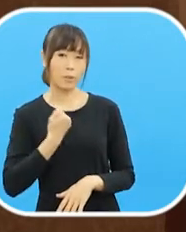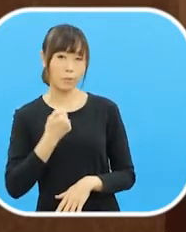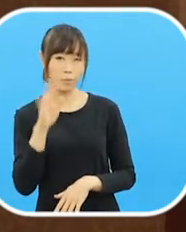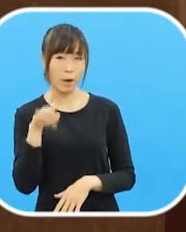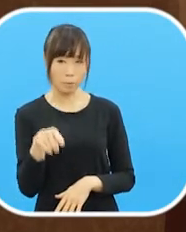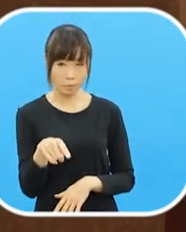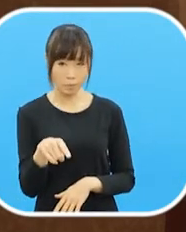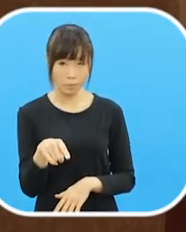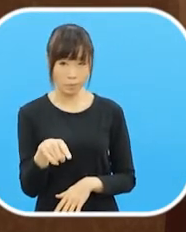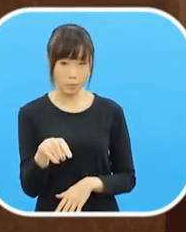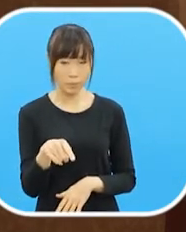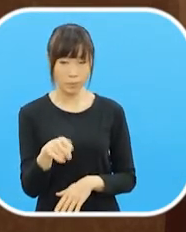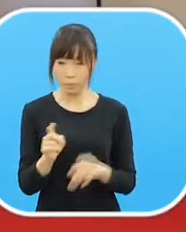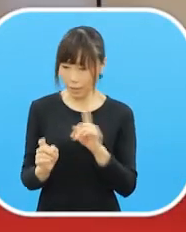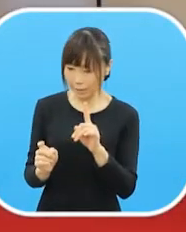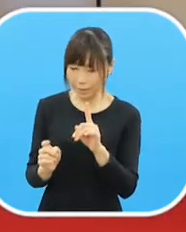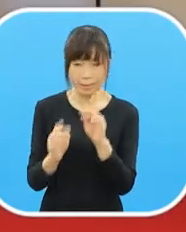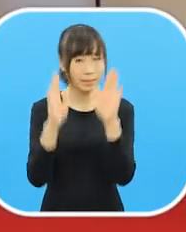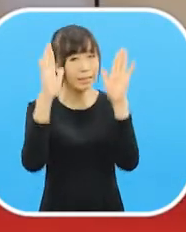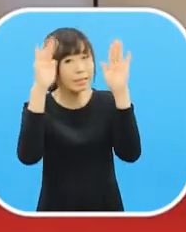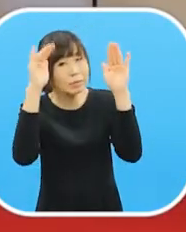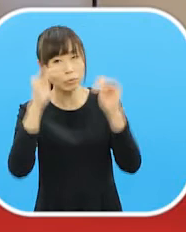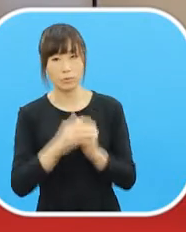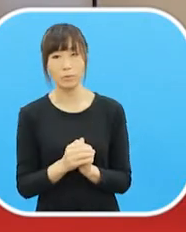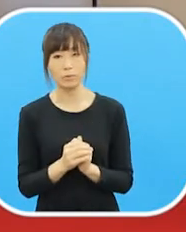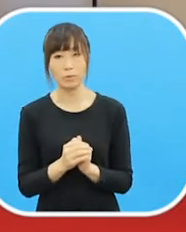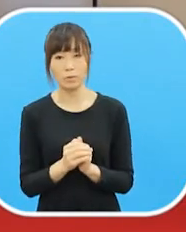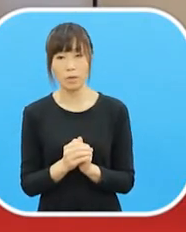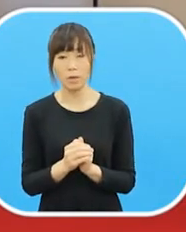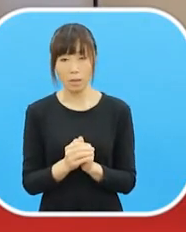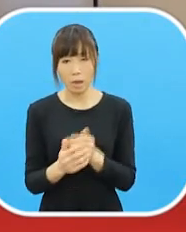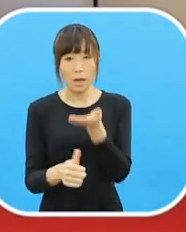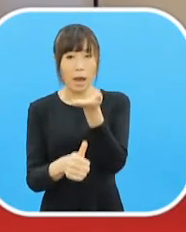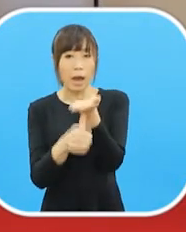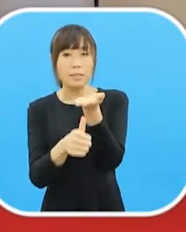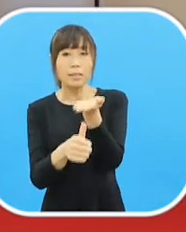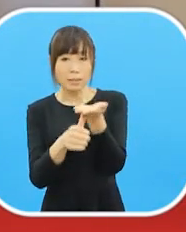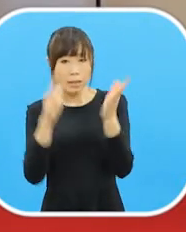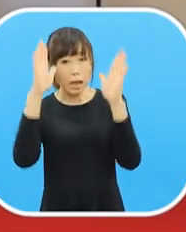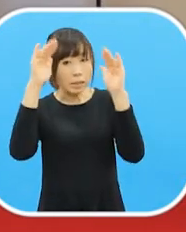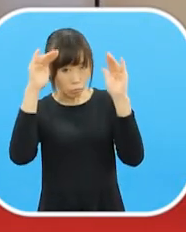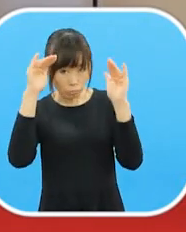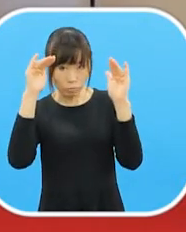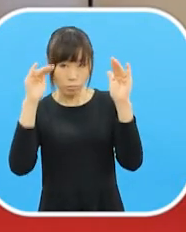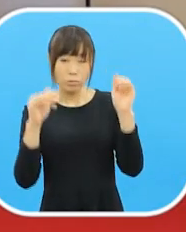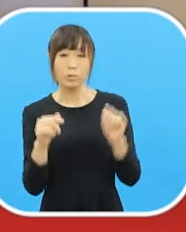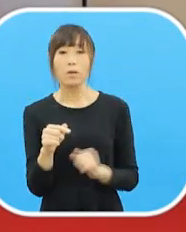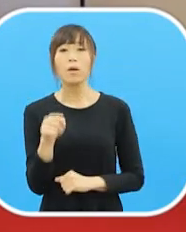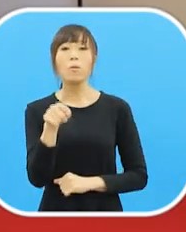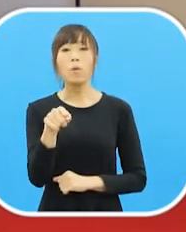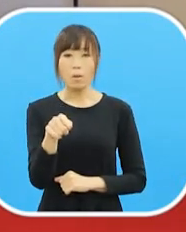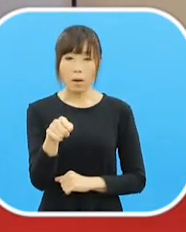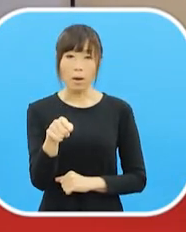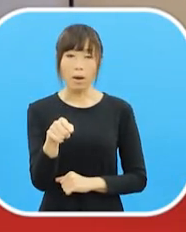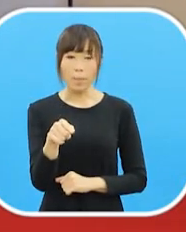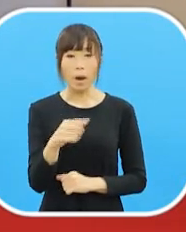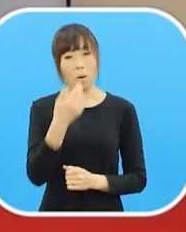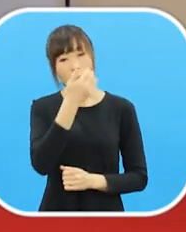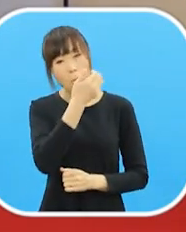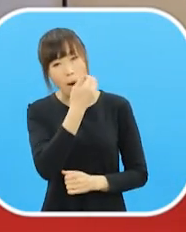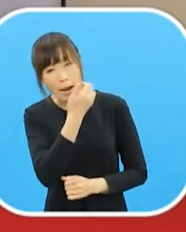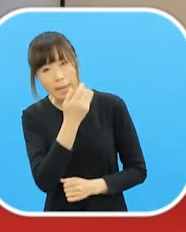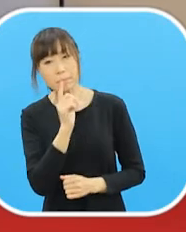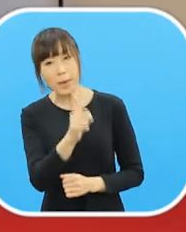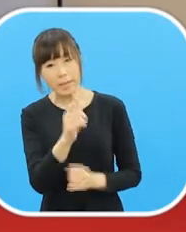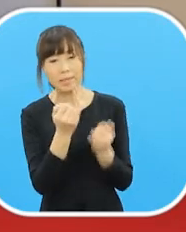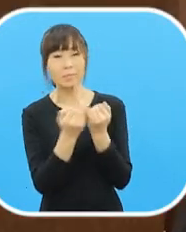か。 犬。 あ、犬、秋田犬。 これね、これ笑い話のような